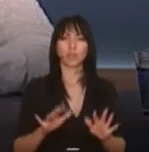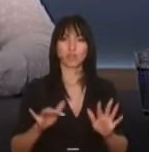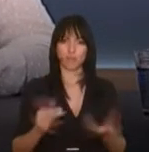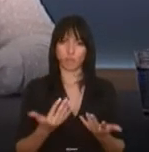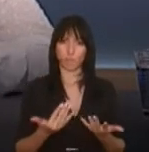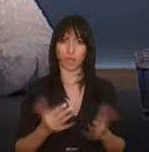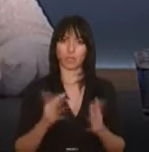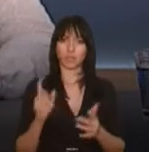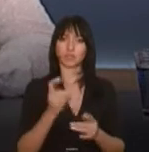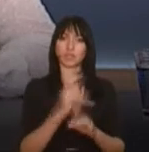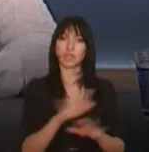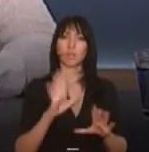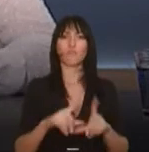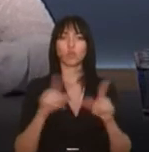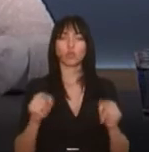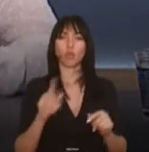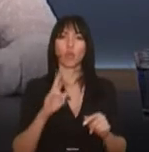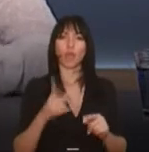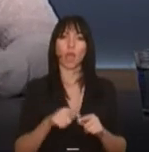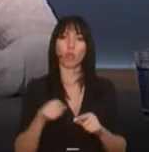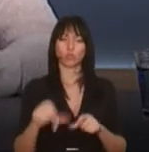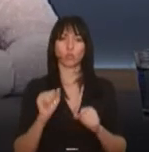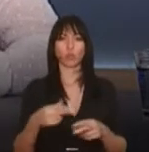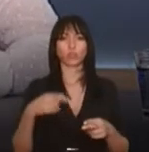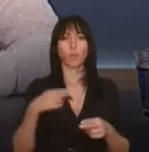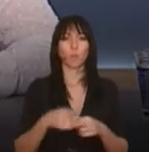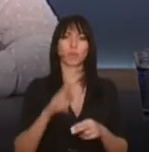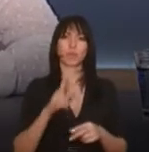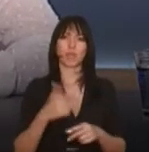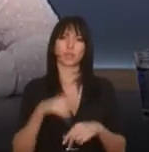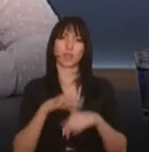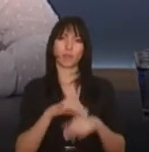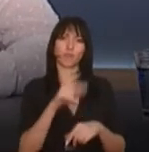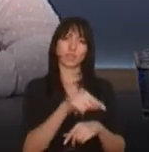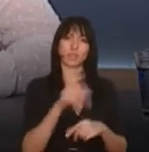в школах, і як цьому можна запобігти, і як діяти в тій чи іншій ситуації.